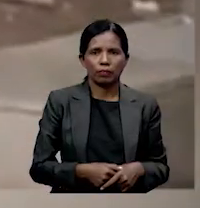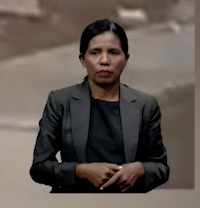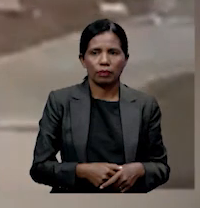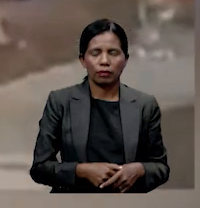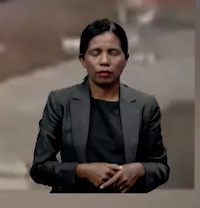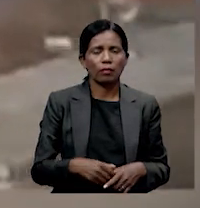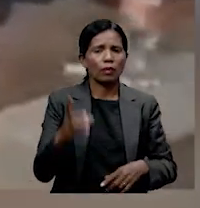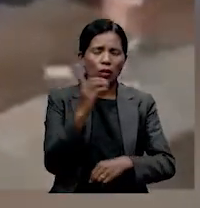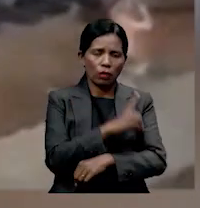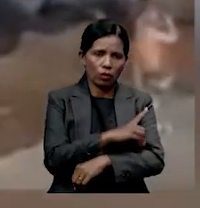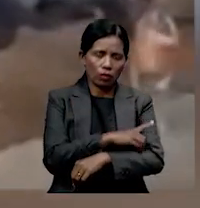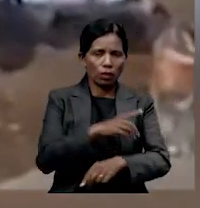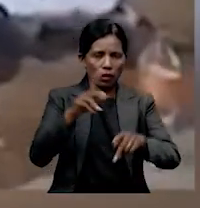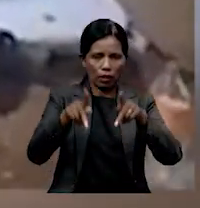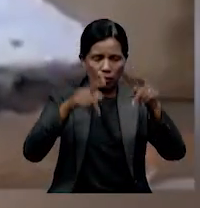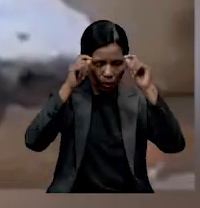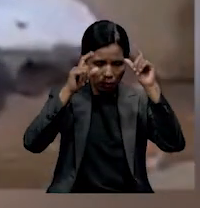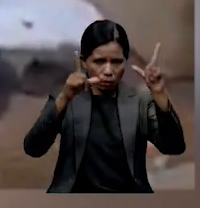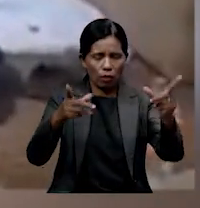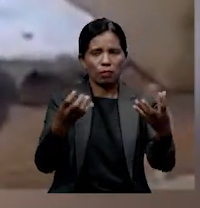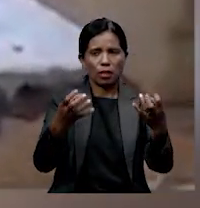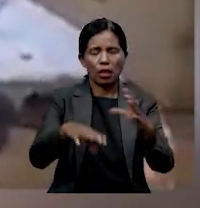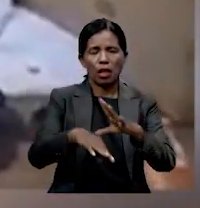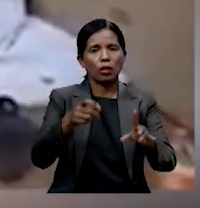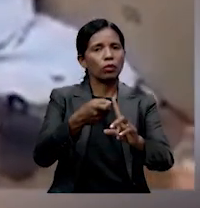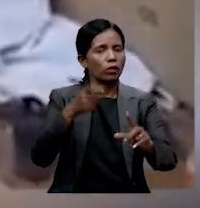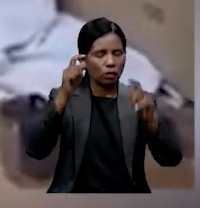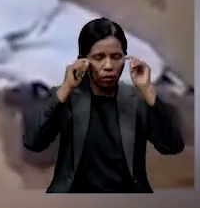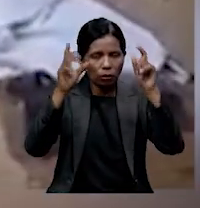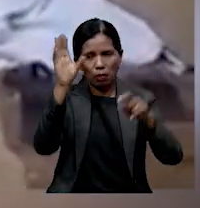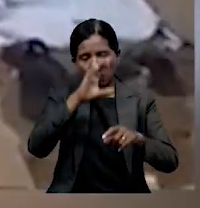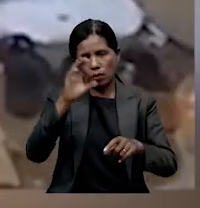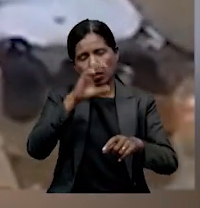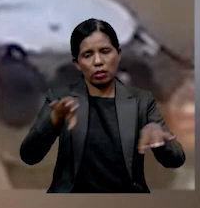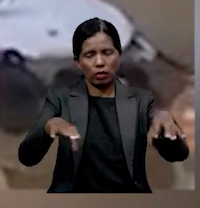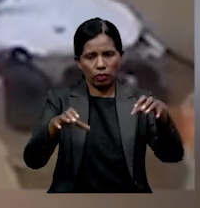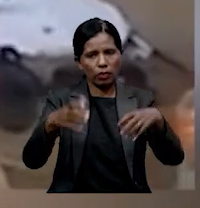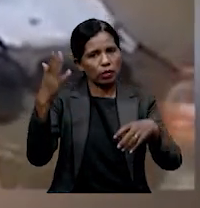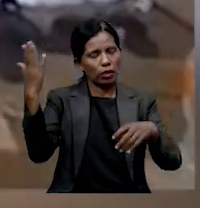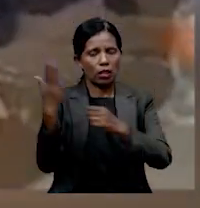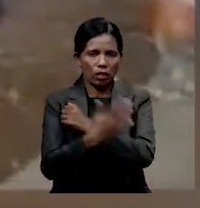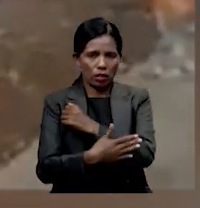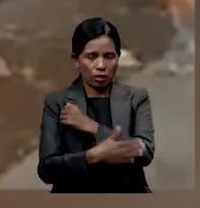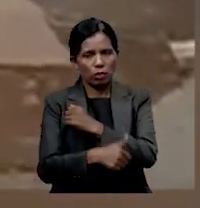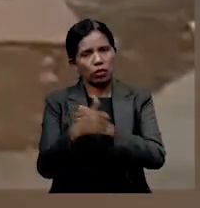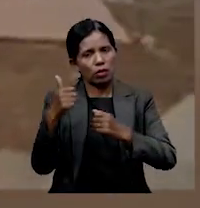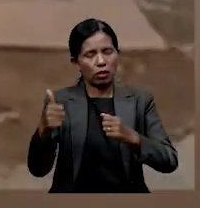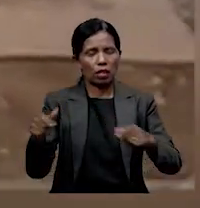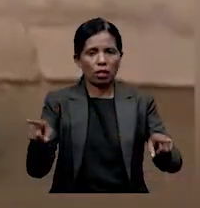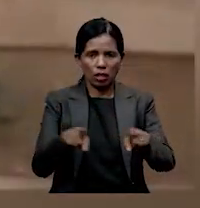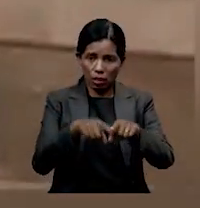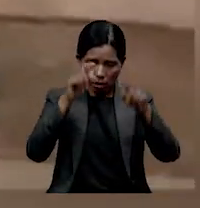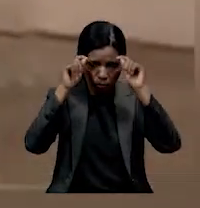Kada lorong Timor-Oam lubung ba lubung maksai husi Timor, hori ba buka servisu iha estranjeiru no entre Timor-Oam